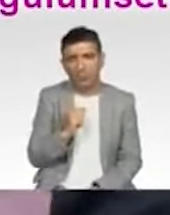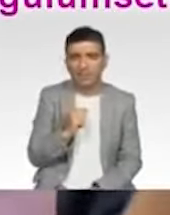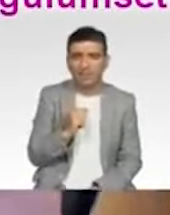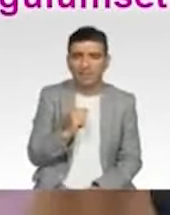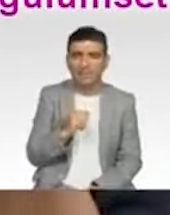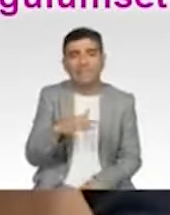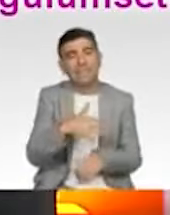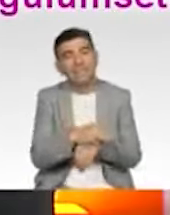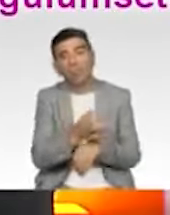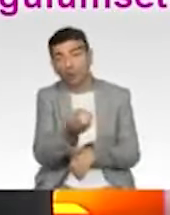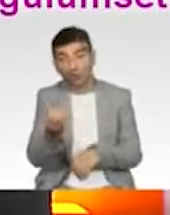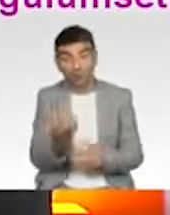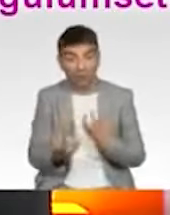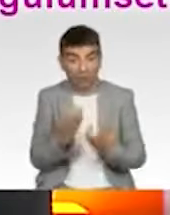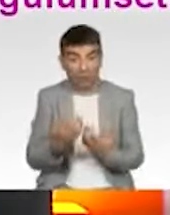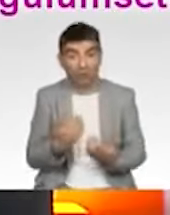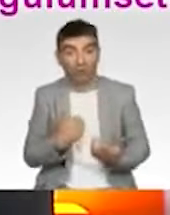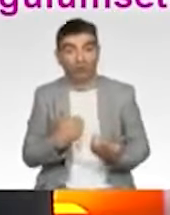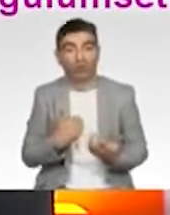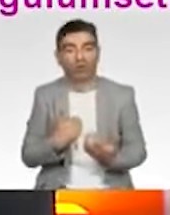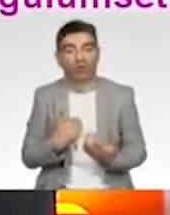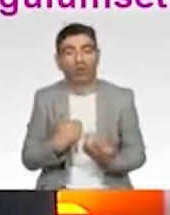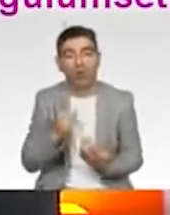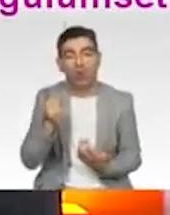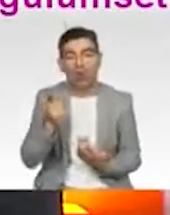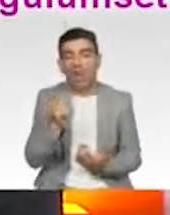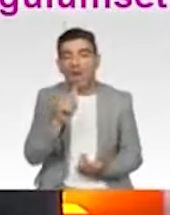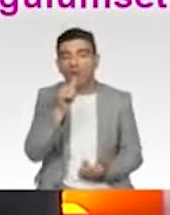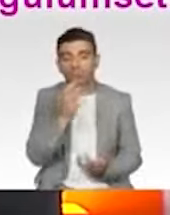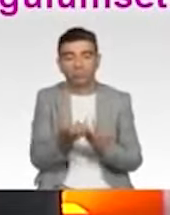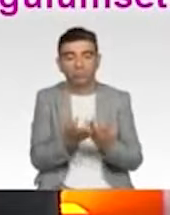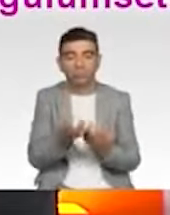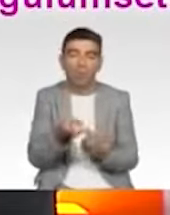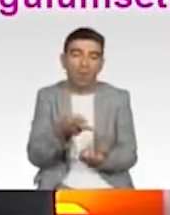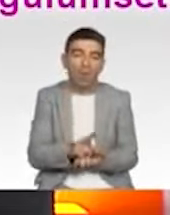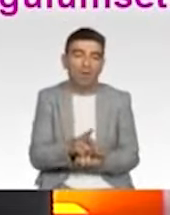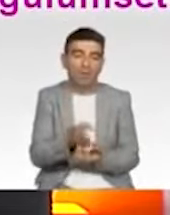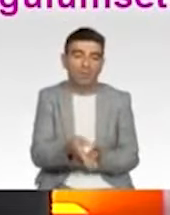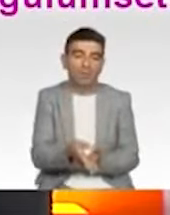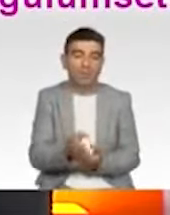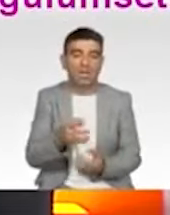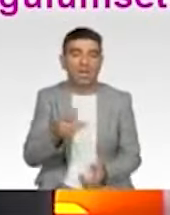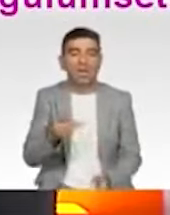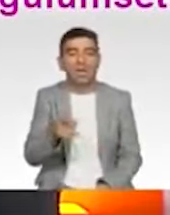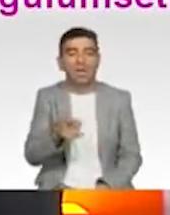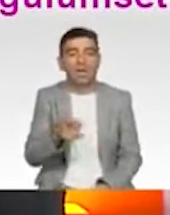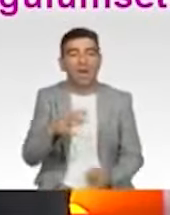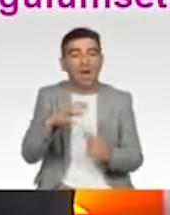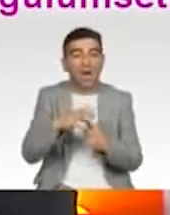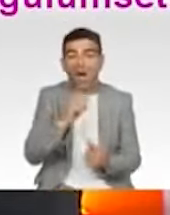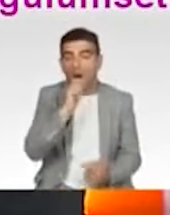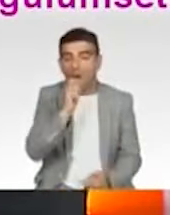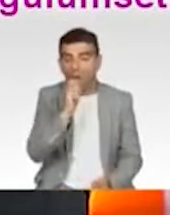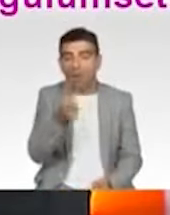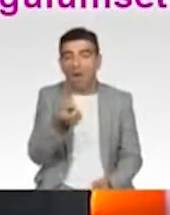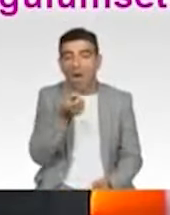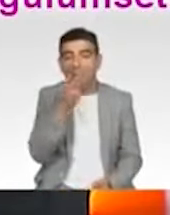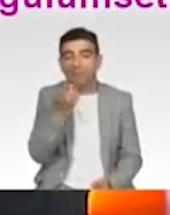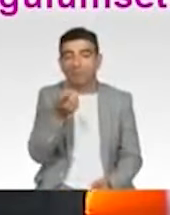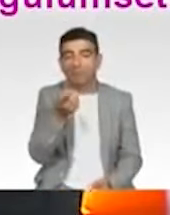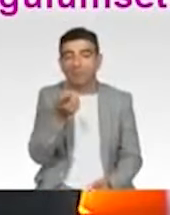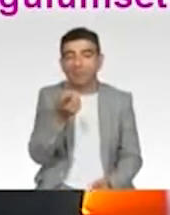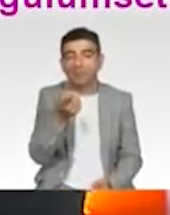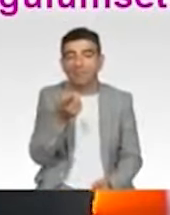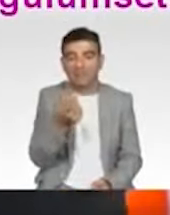mesela. Sebzeyi de çok pişiriyoruz mesela. Daha çok onlar hani buharda öldürüyoruz. Böyle öldürüyoruz. Aynen öyle. Karnabaharları falan havuçları böyle ağzına attığında